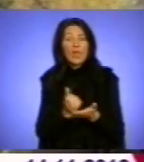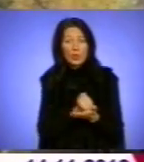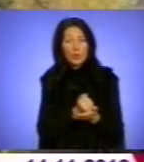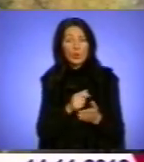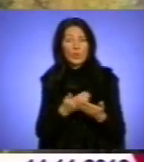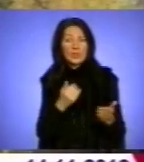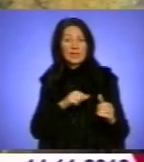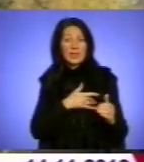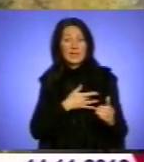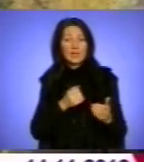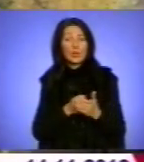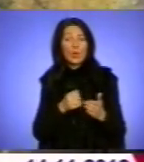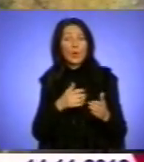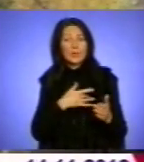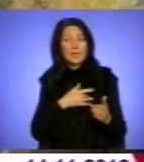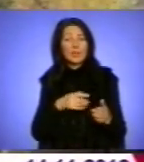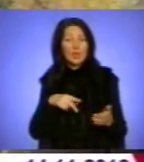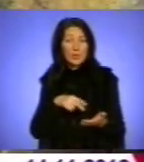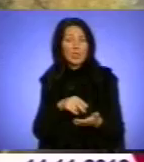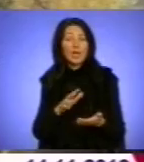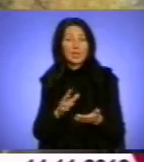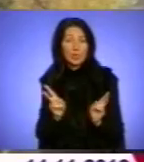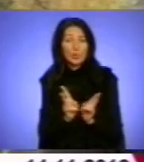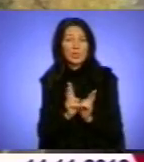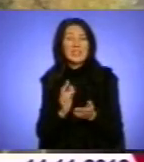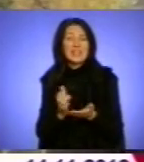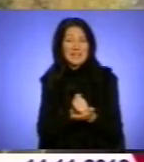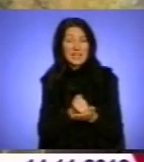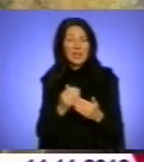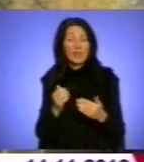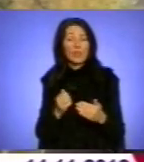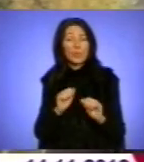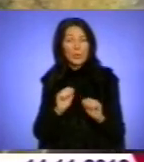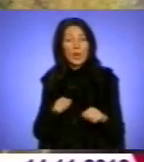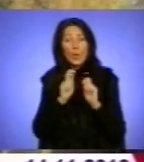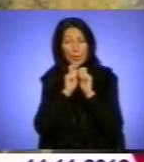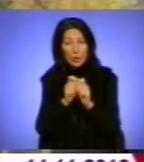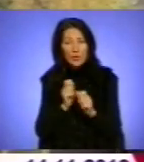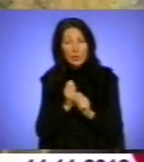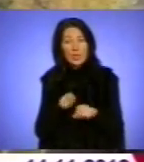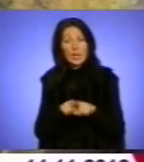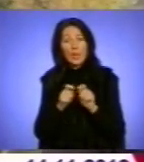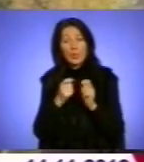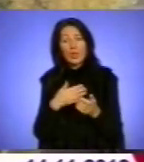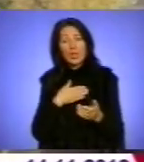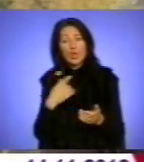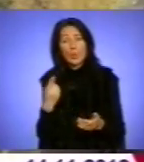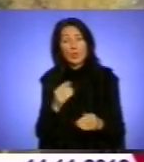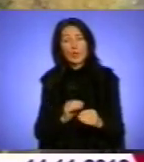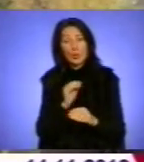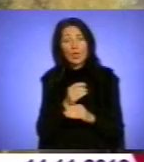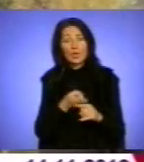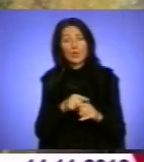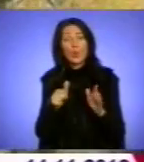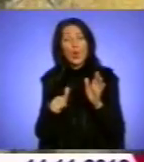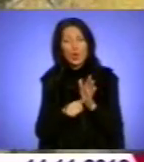Польщі, пішла на зустріч і з резервів фонду вони змогли подарувати і зробити нам такий подарунок в нашій області і додати цю 6-ту